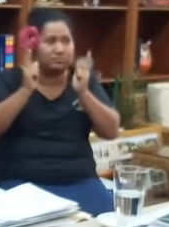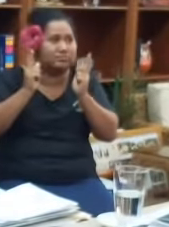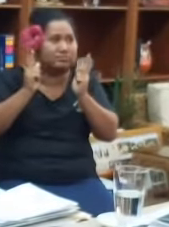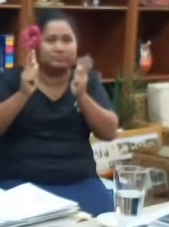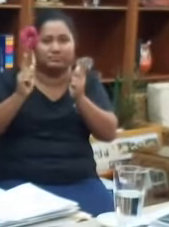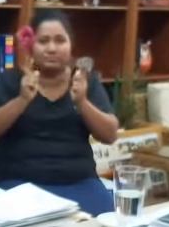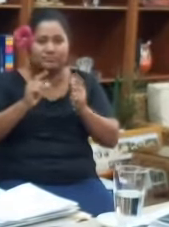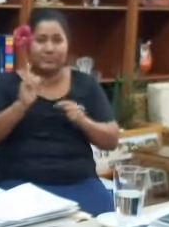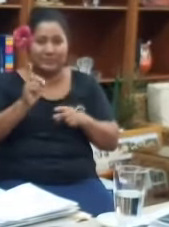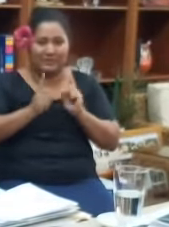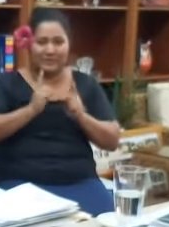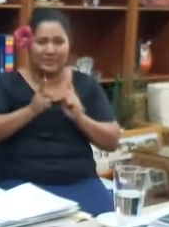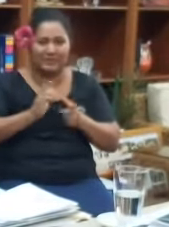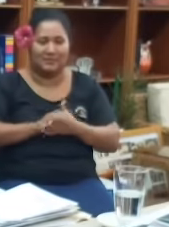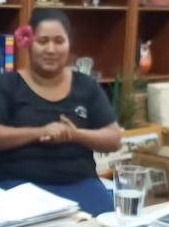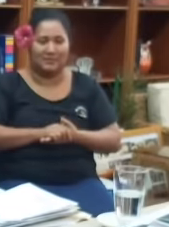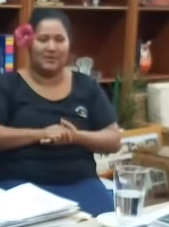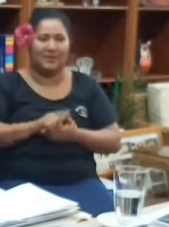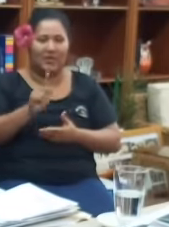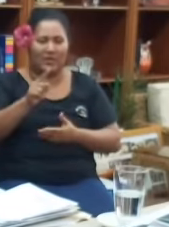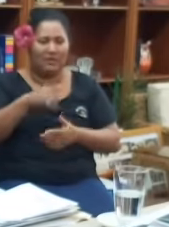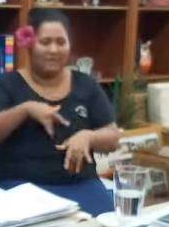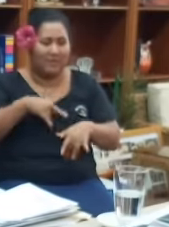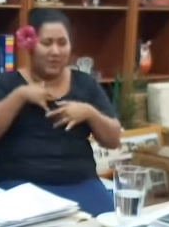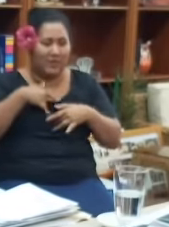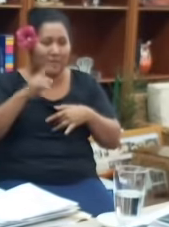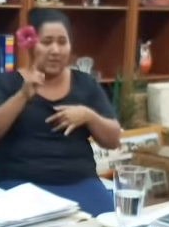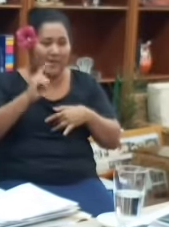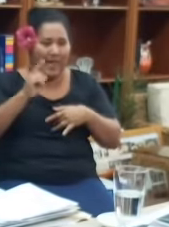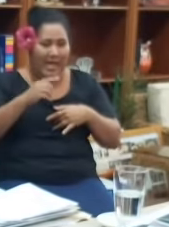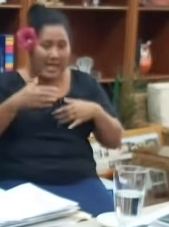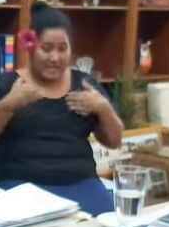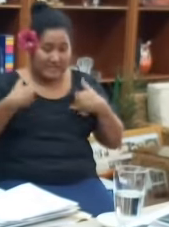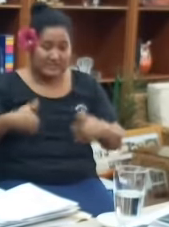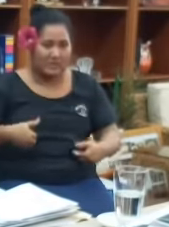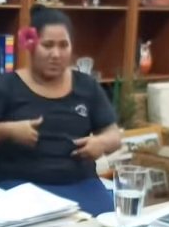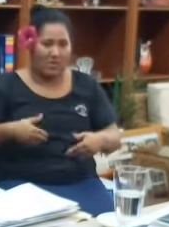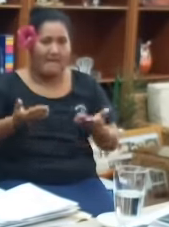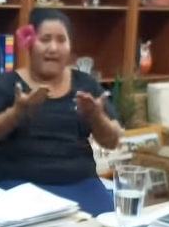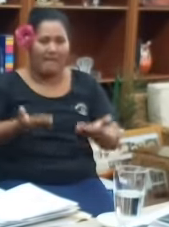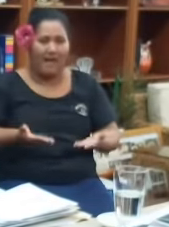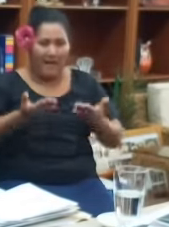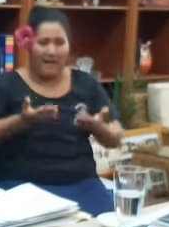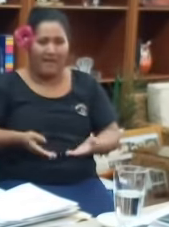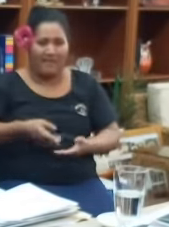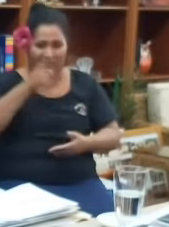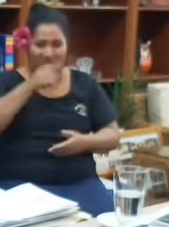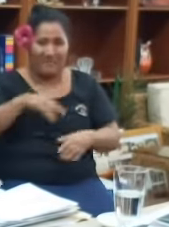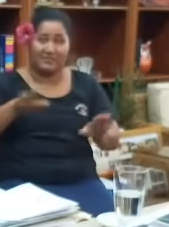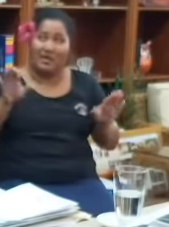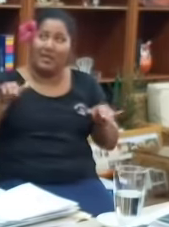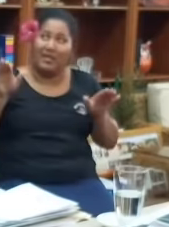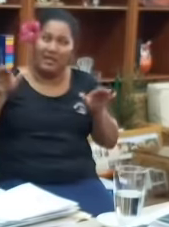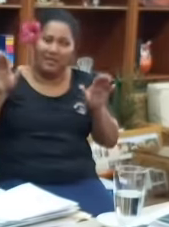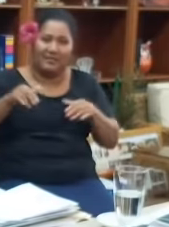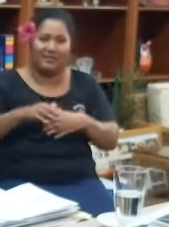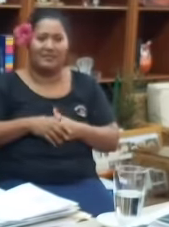o si kai mi pe o yai le nganga nga o mamalo ki ngom fenga lele la la la yo